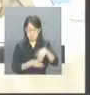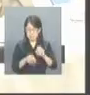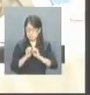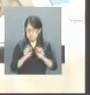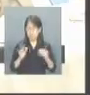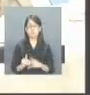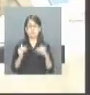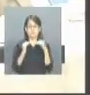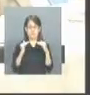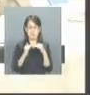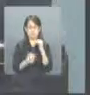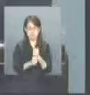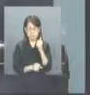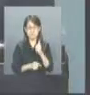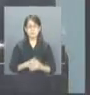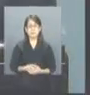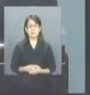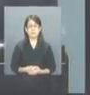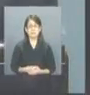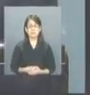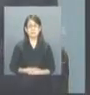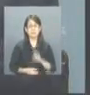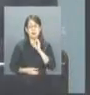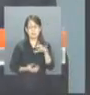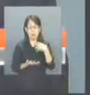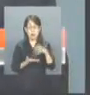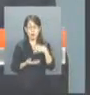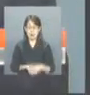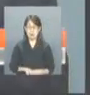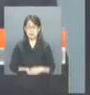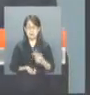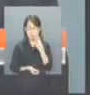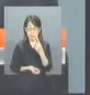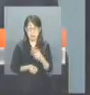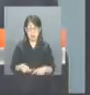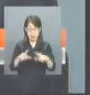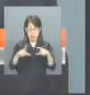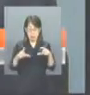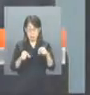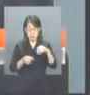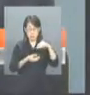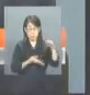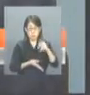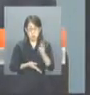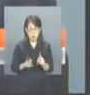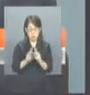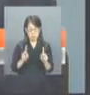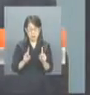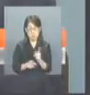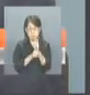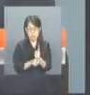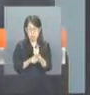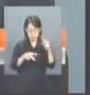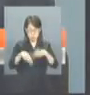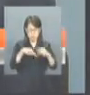ได้ ก็จะเห็นด้วยว่าขั้นตอนการส่งบัตรเนี่ยนะฮะก็มีกรรมการกำกับนะฮะทั้งฝ่ายของกระทรวงการต่าง